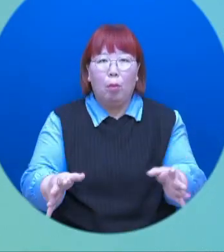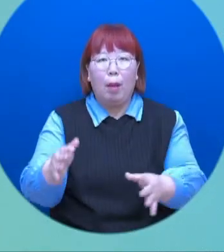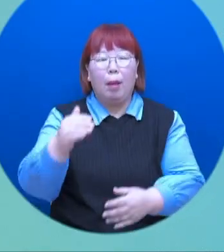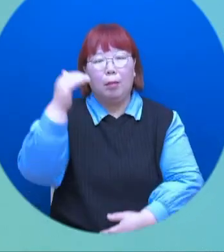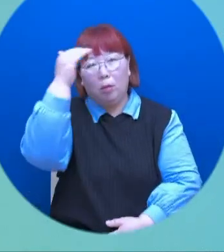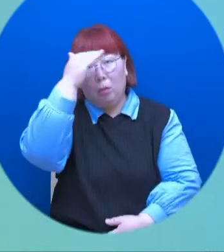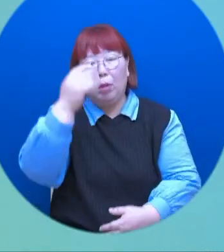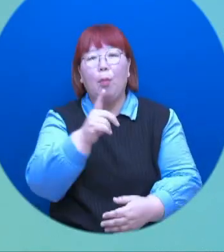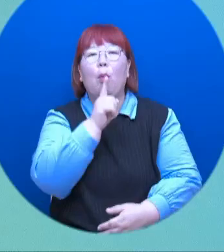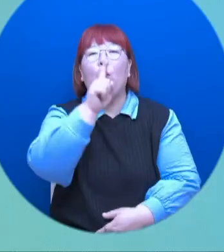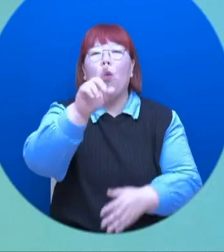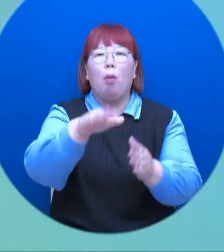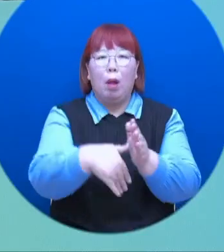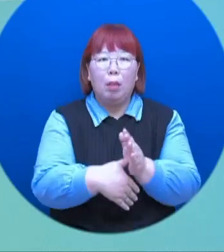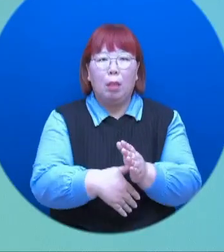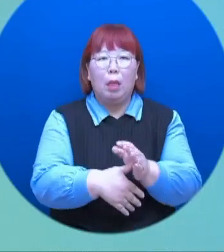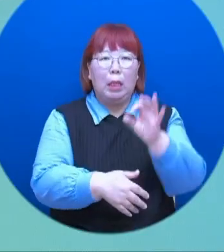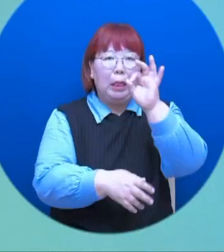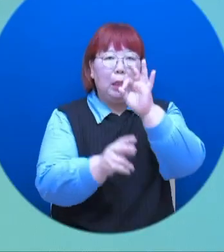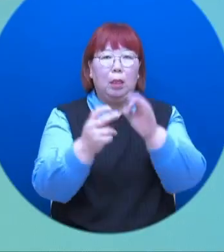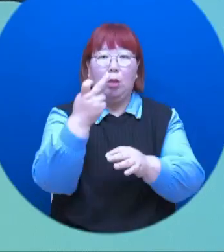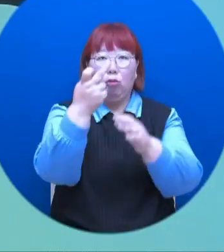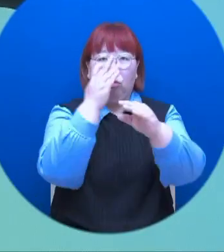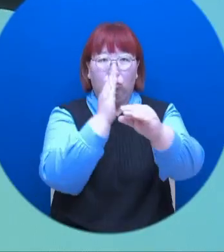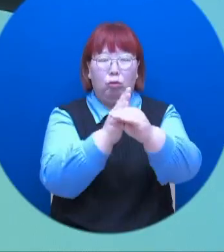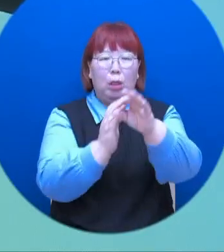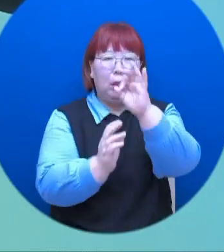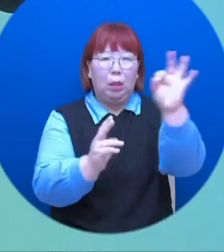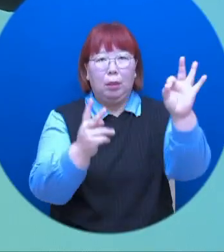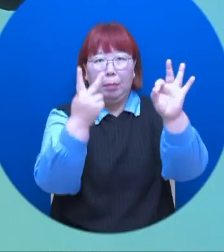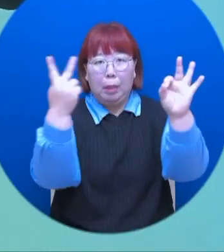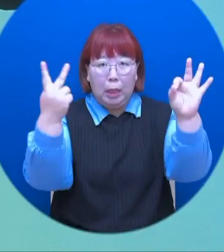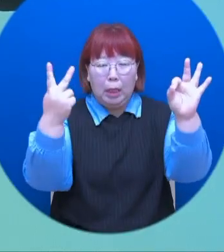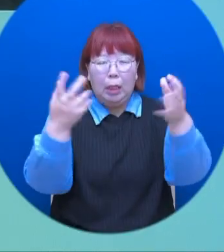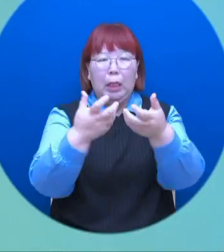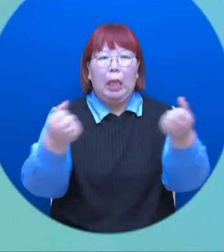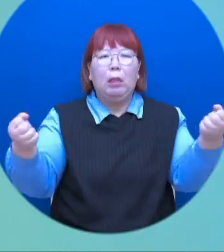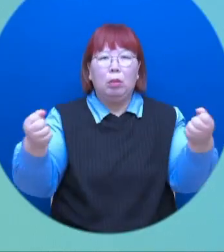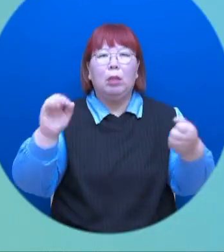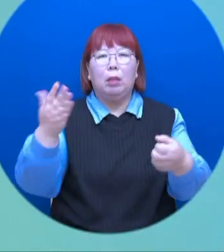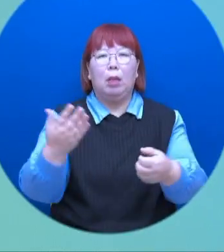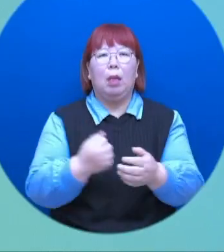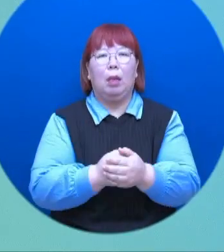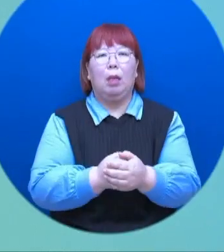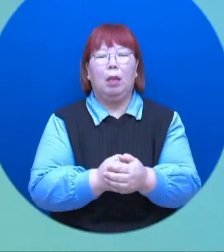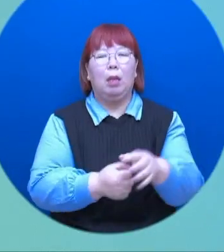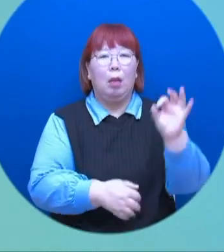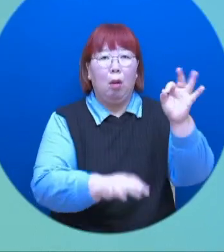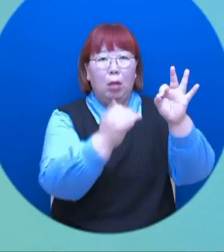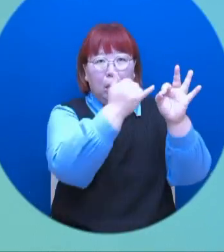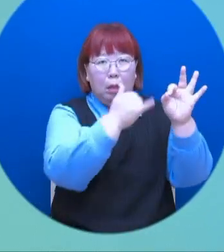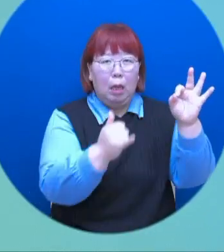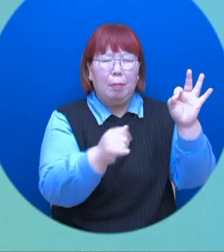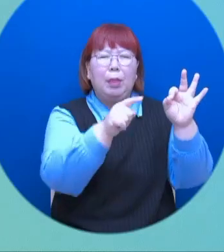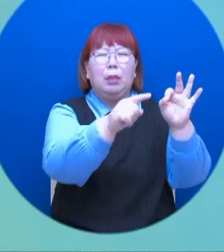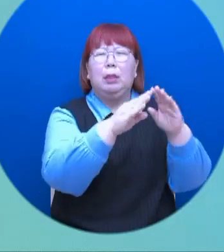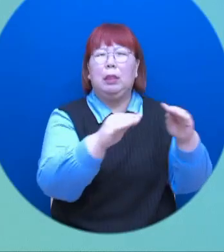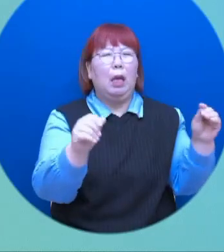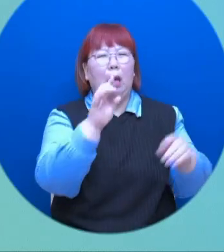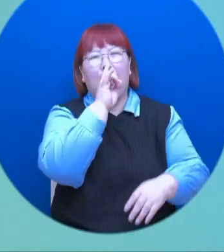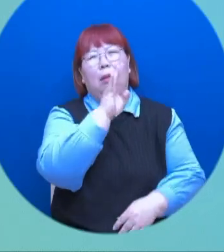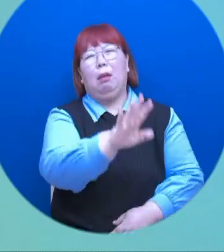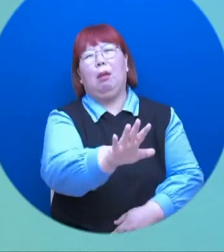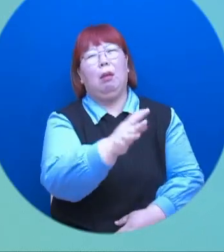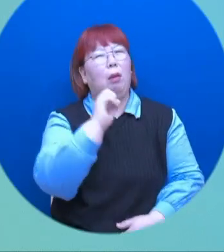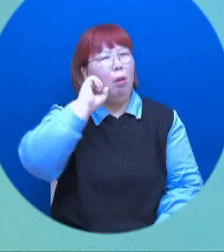10대 1로 나누어진 건 너무나 잘 알아요. 여호수아 갈렙을 제외한 10명은 그 땅 못 갑니다.